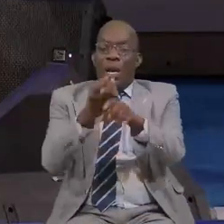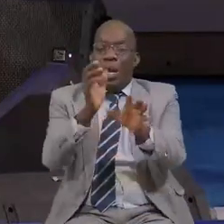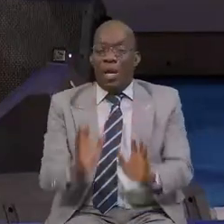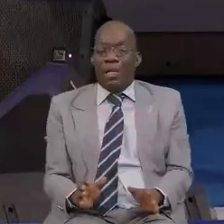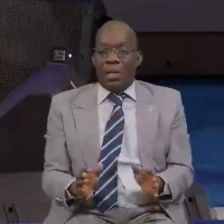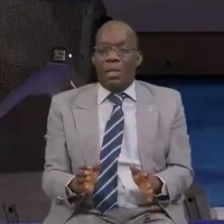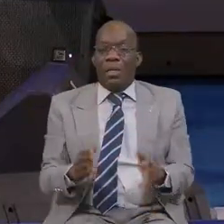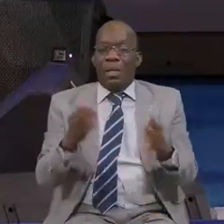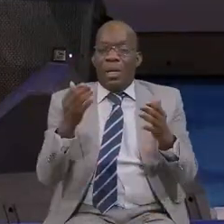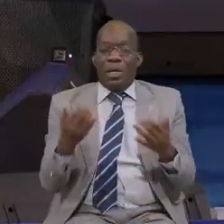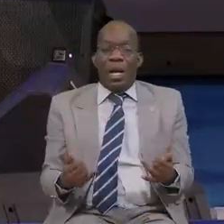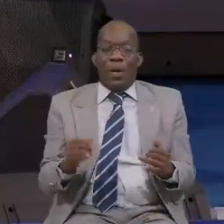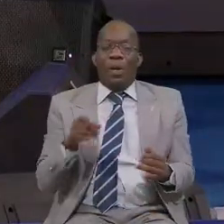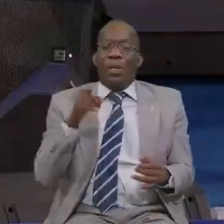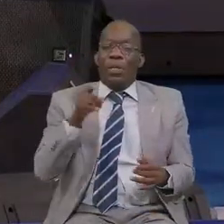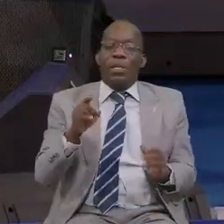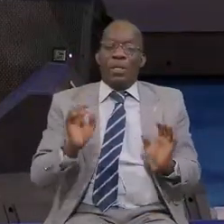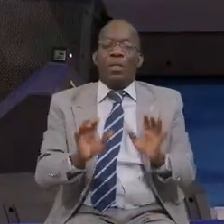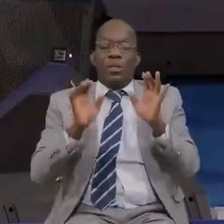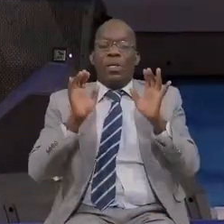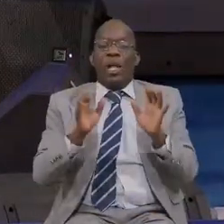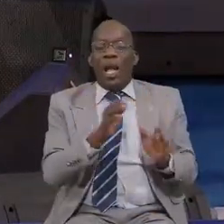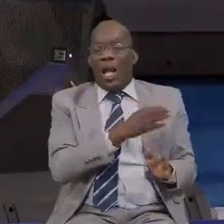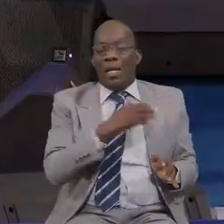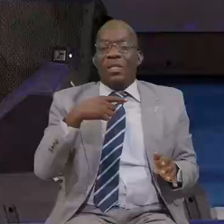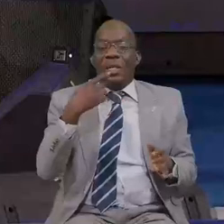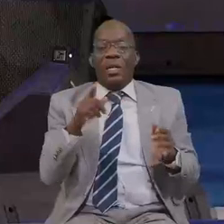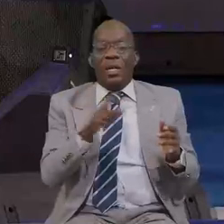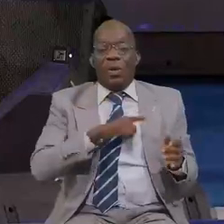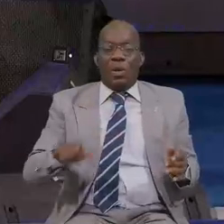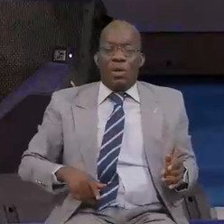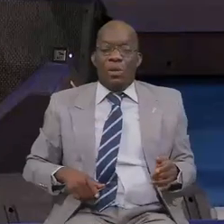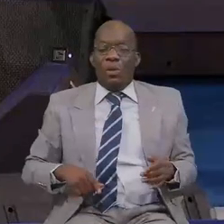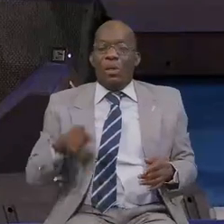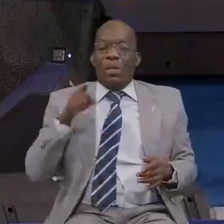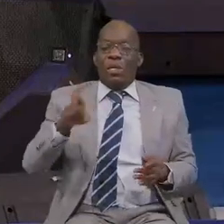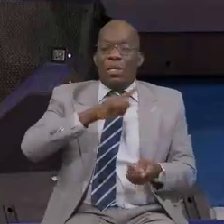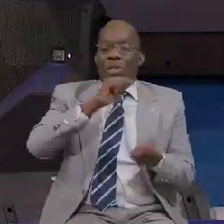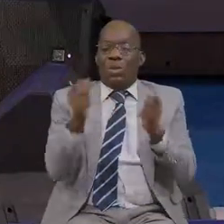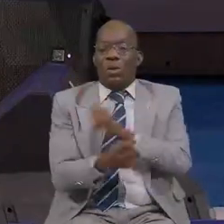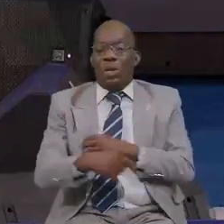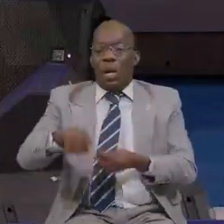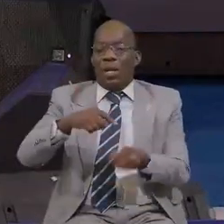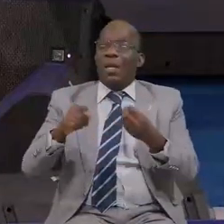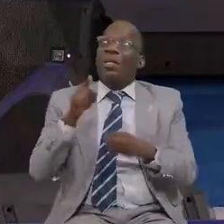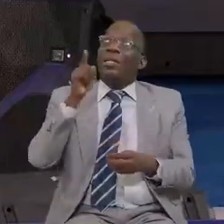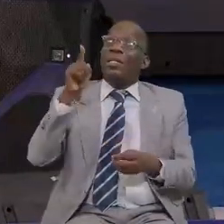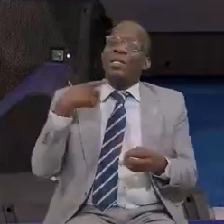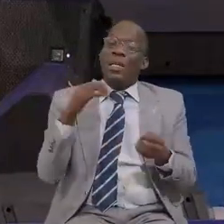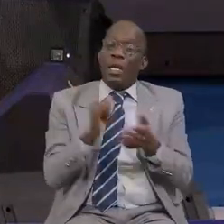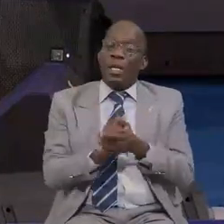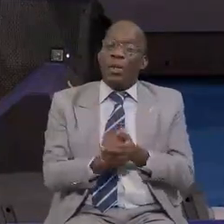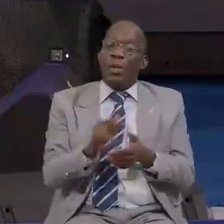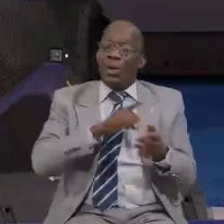Maintenant, tremblant, saisi d'effroi du Seigneur, il a changé. Il a appelé Seigneur. Le